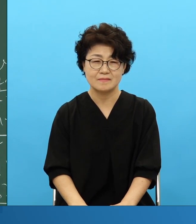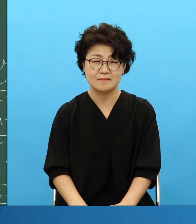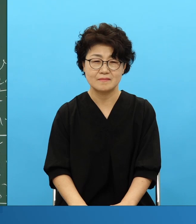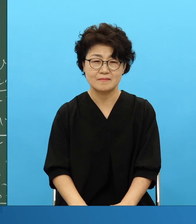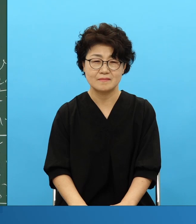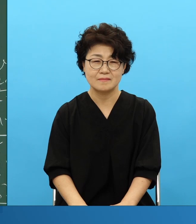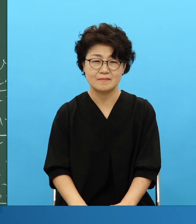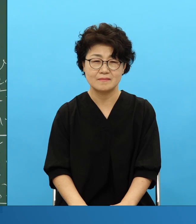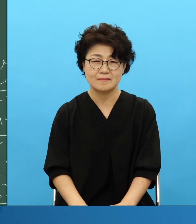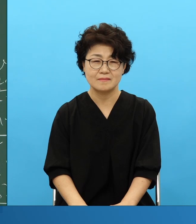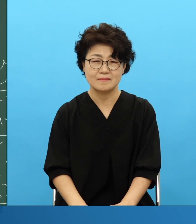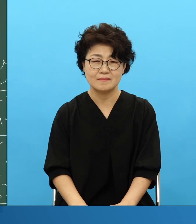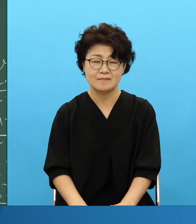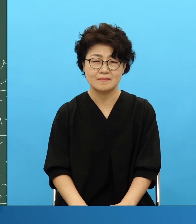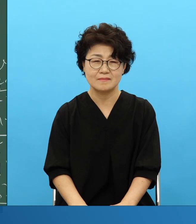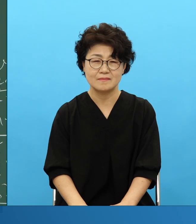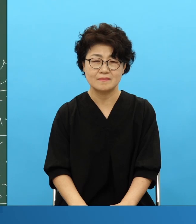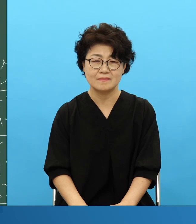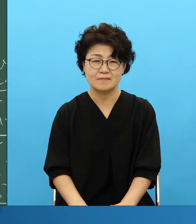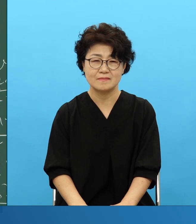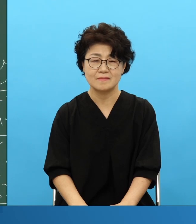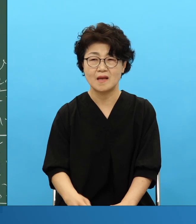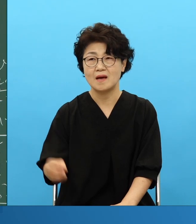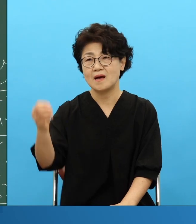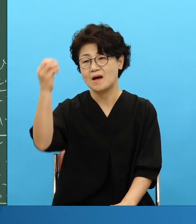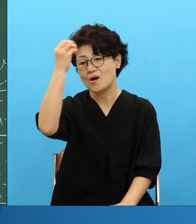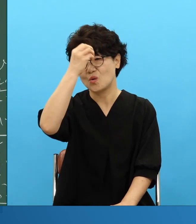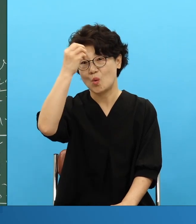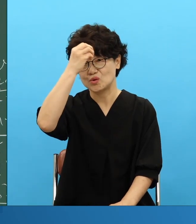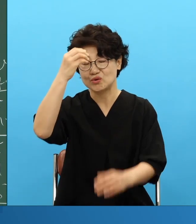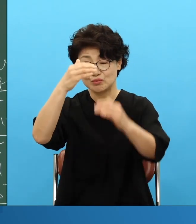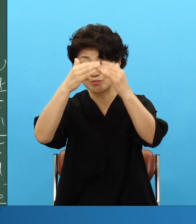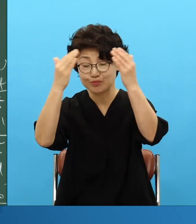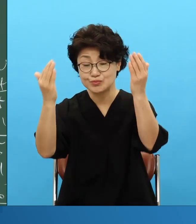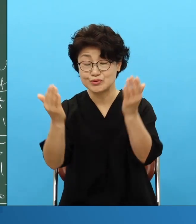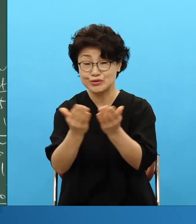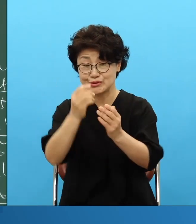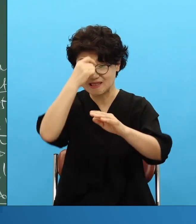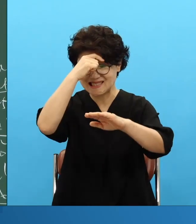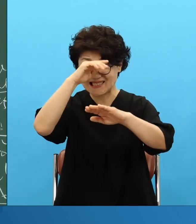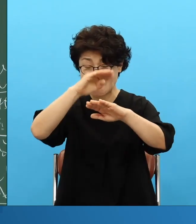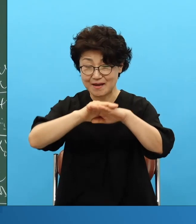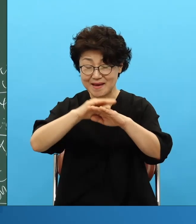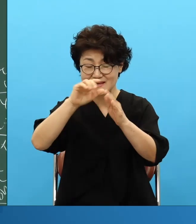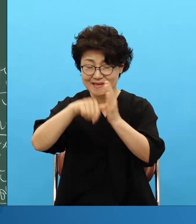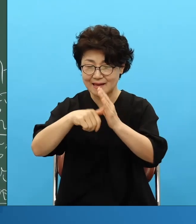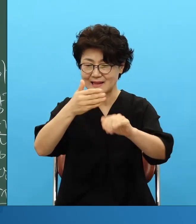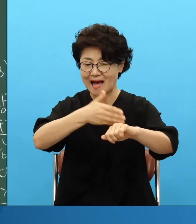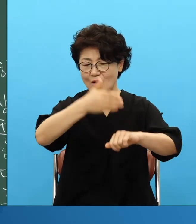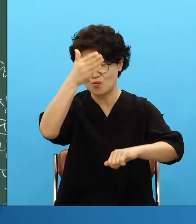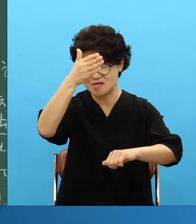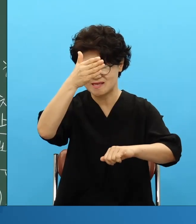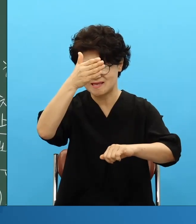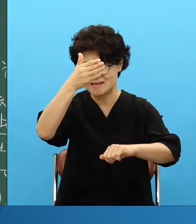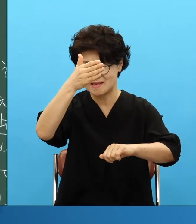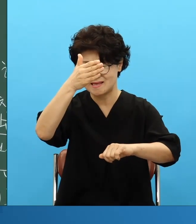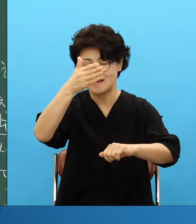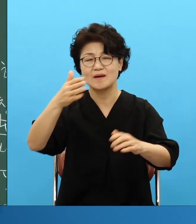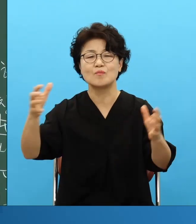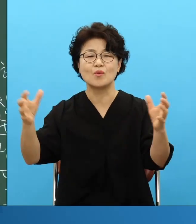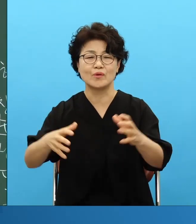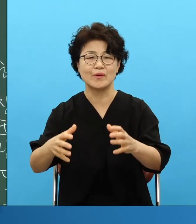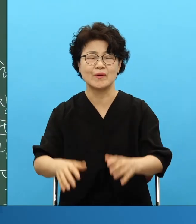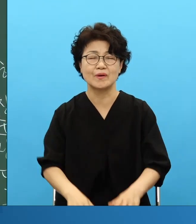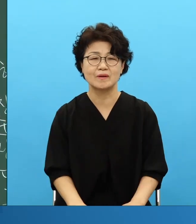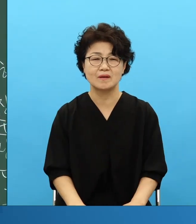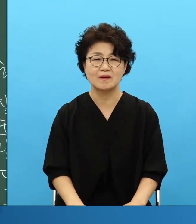시간이 고등부실에 따로 있어서 9시 예배 드려요. And so we had a separate room for the high school students, and they gave worship at 9 a.m. 그럼